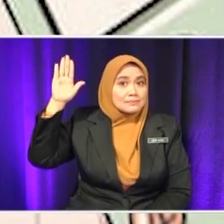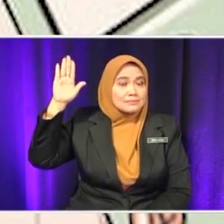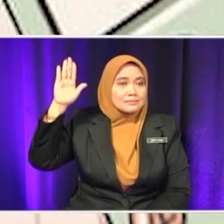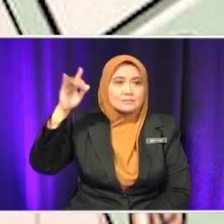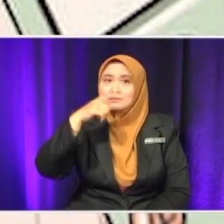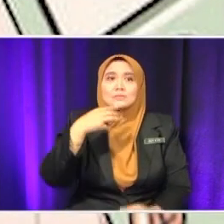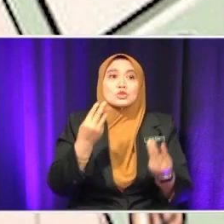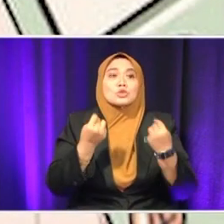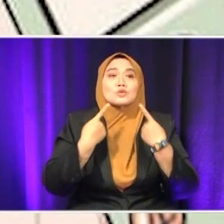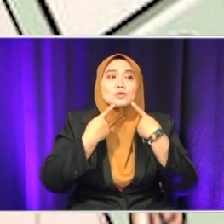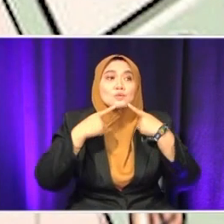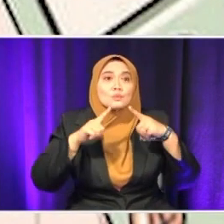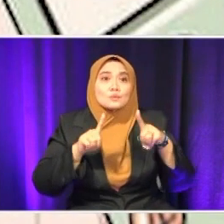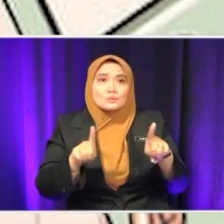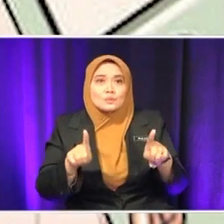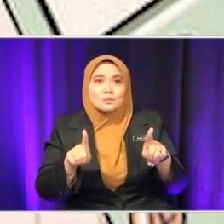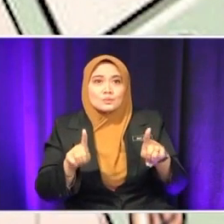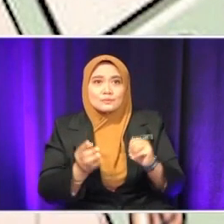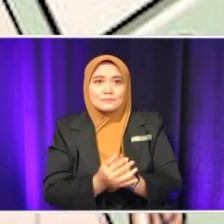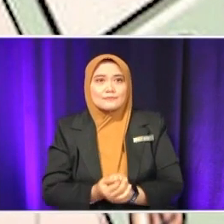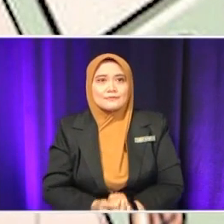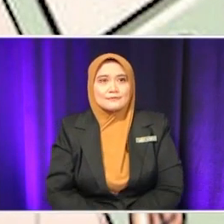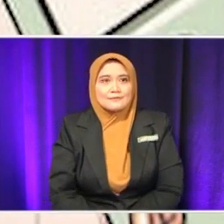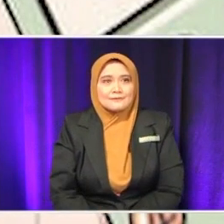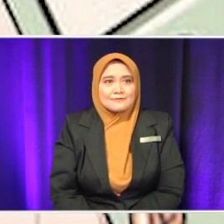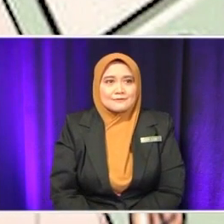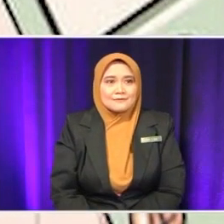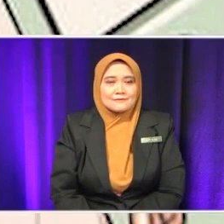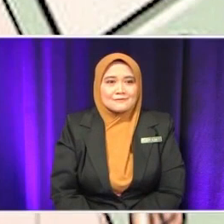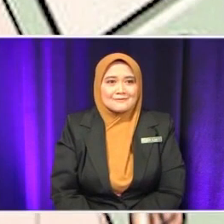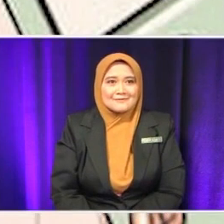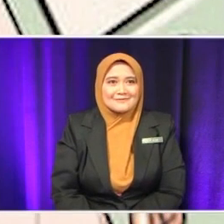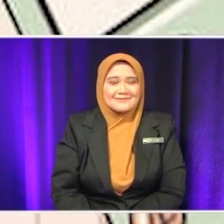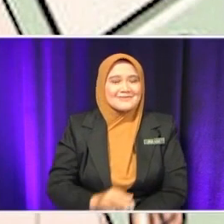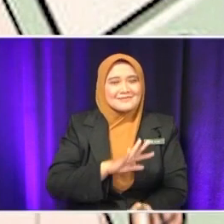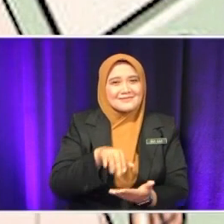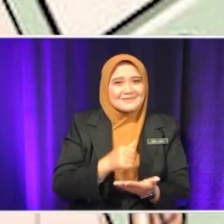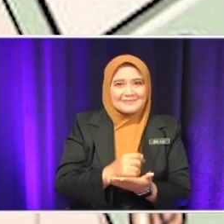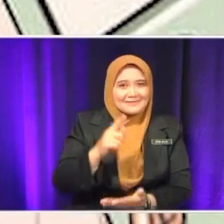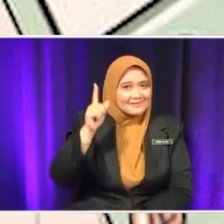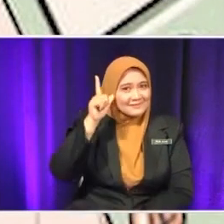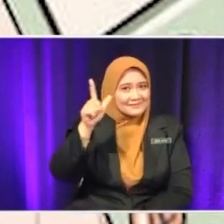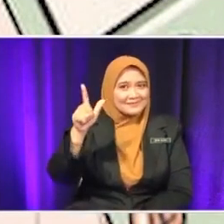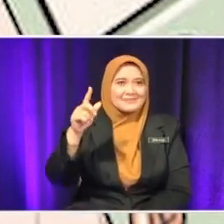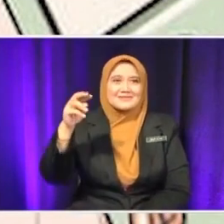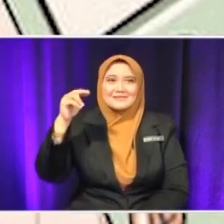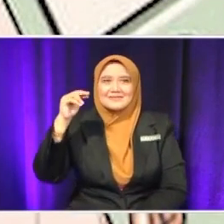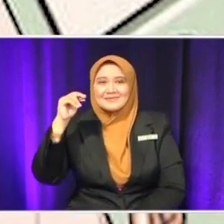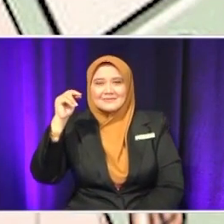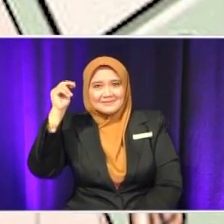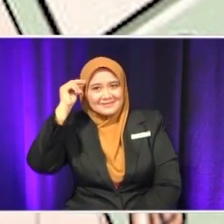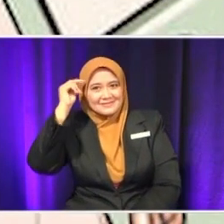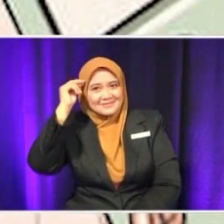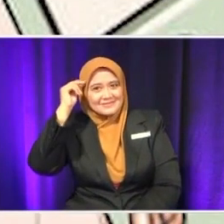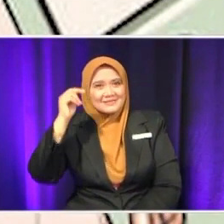siapa yang nak jawab. Tasha dah dapat dah pelekat satu. Naim, saya tengok senyum-senyum. Naim, boleh ke nak jawab? Jawab ni?